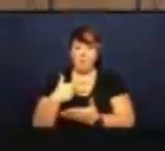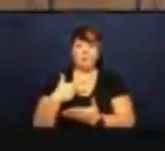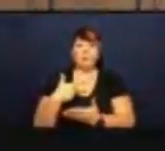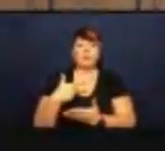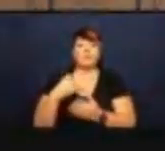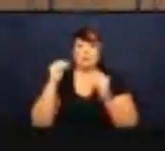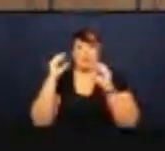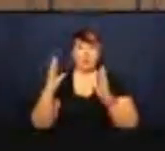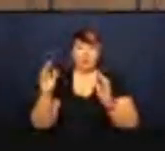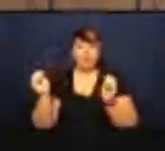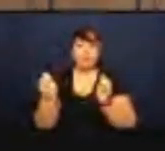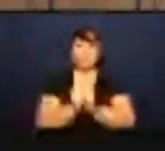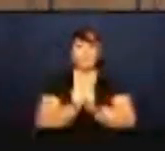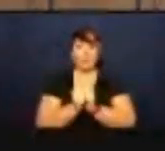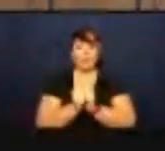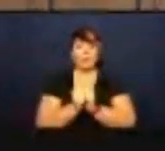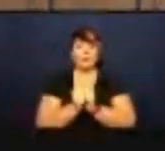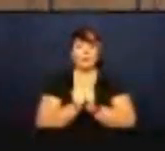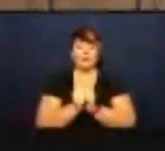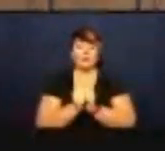vya kimasomo,